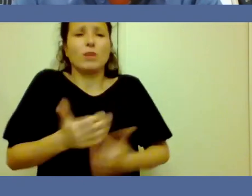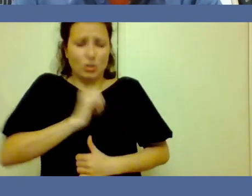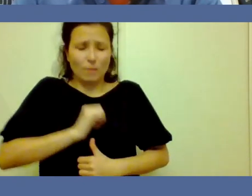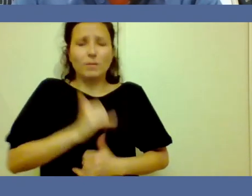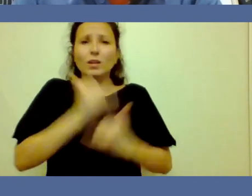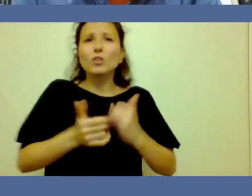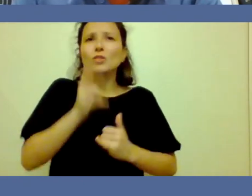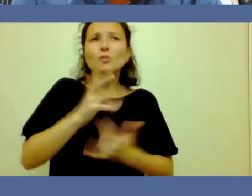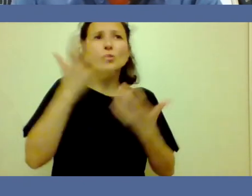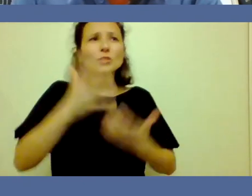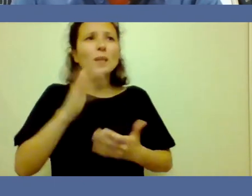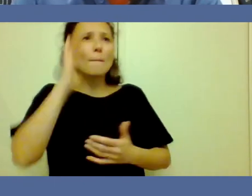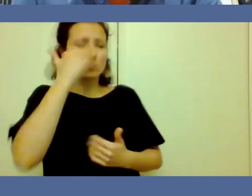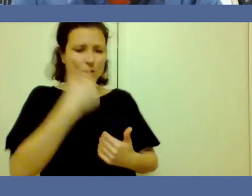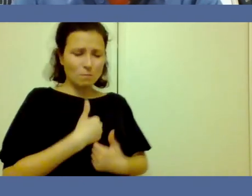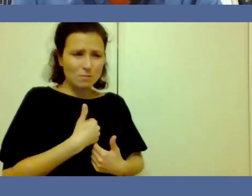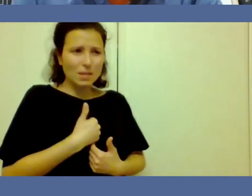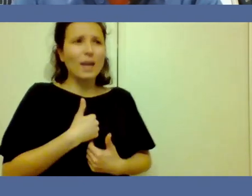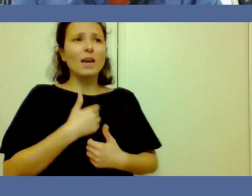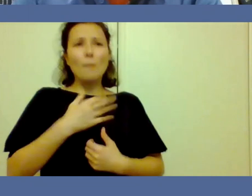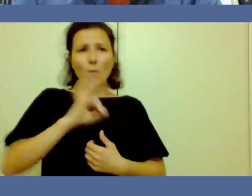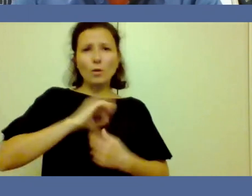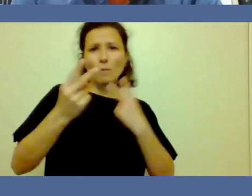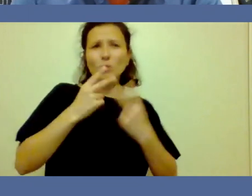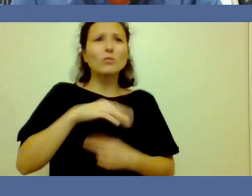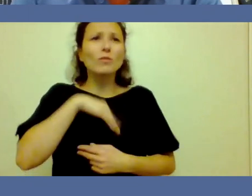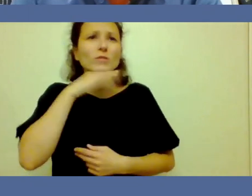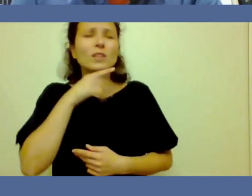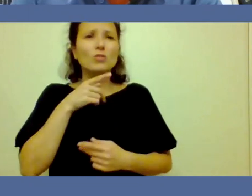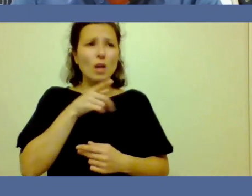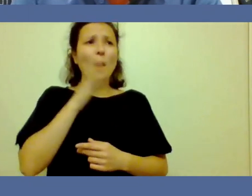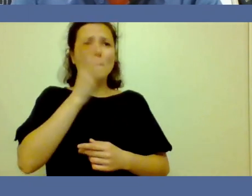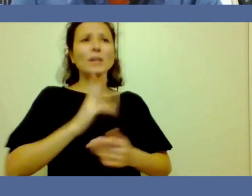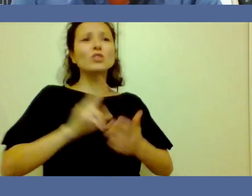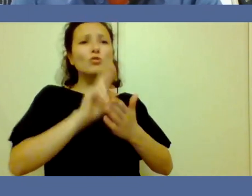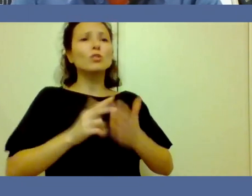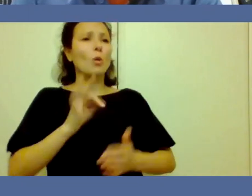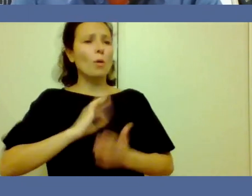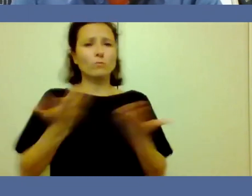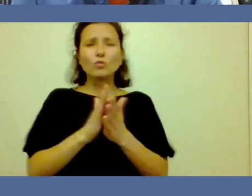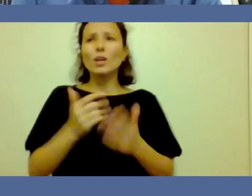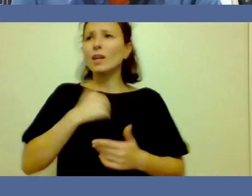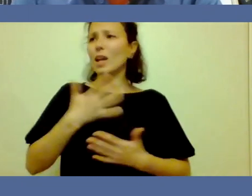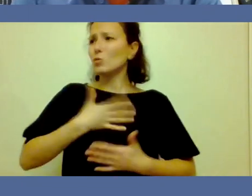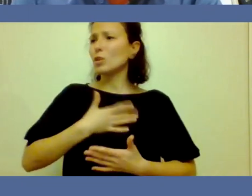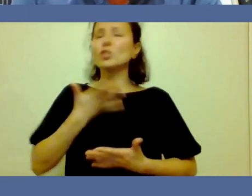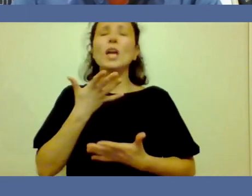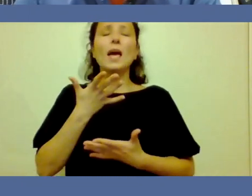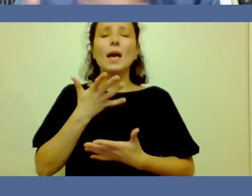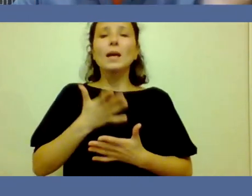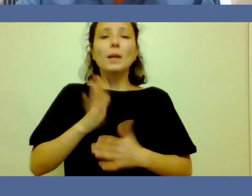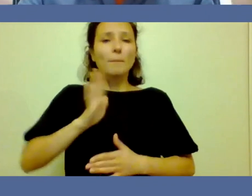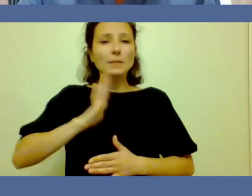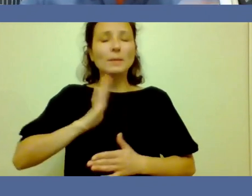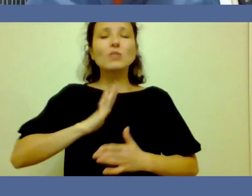mam poglądy, wystarczy, że będzie czytał moją fabułę. Ja się tam czuję bezpiecznie, dlatego że to jest przetworzona rzeczywistość. Wrzucam państwa na poziom